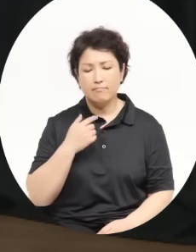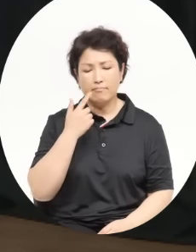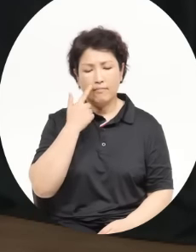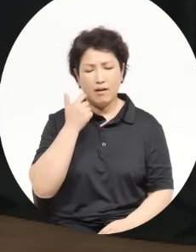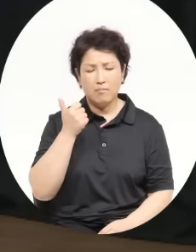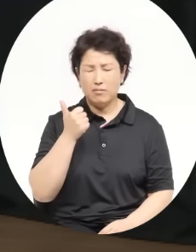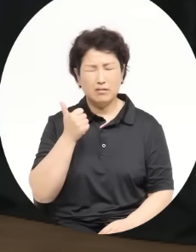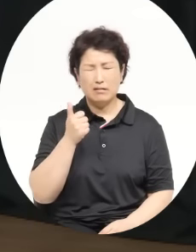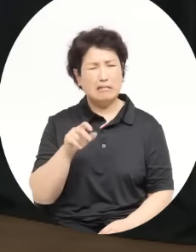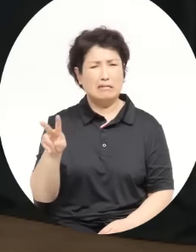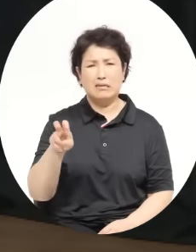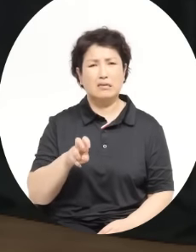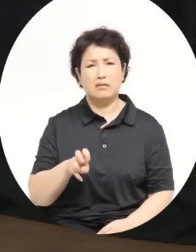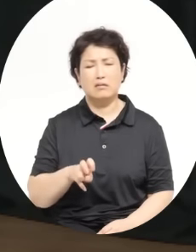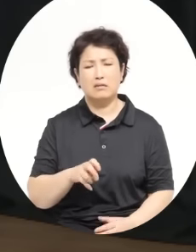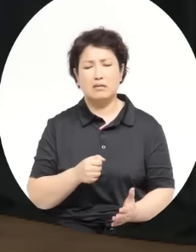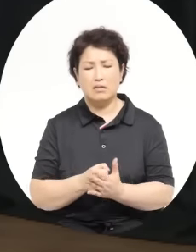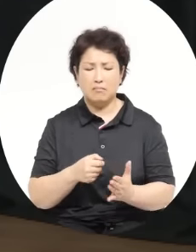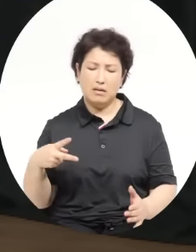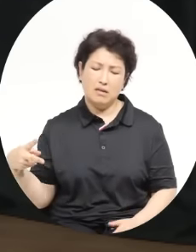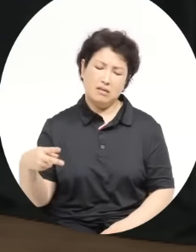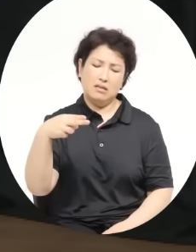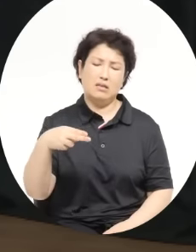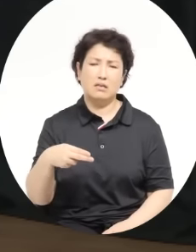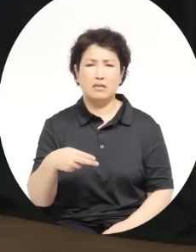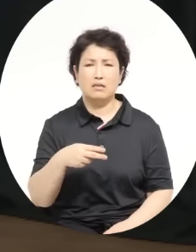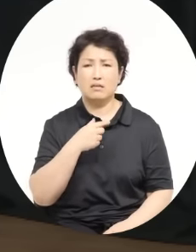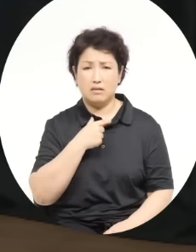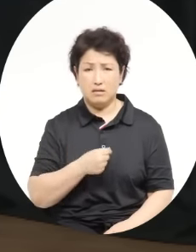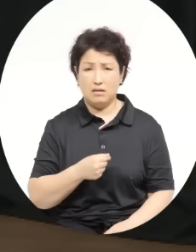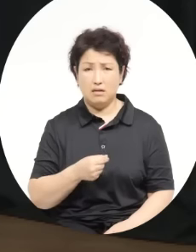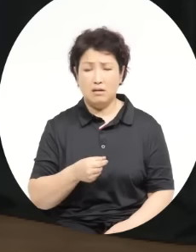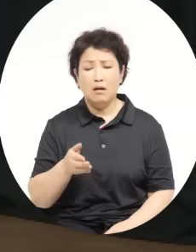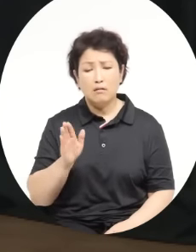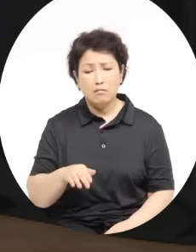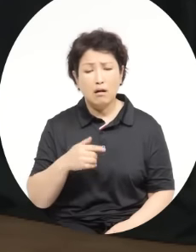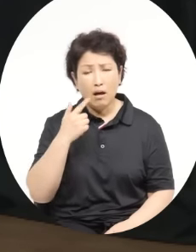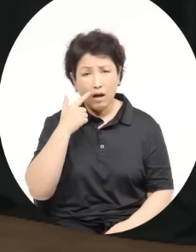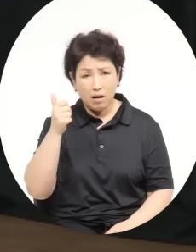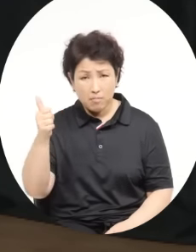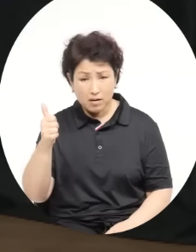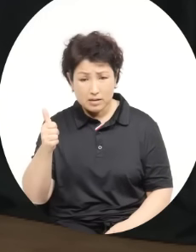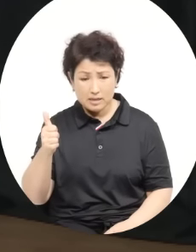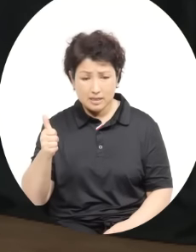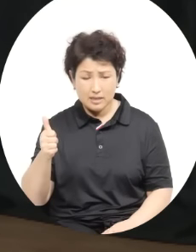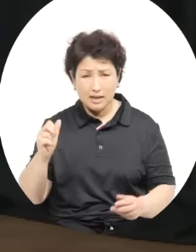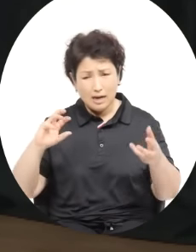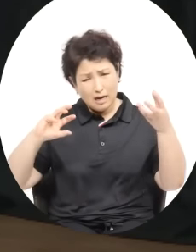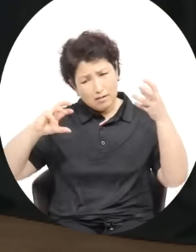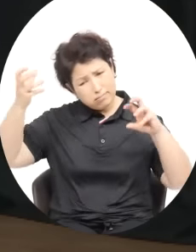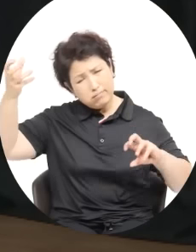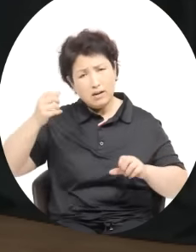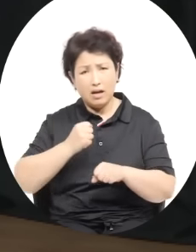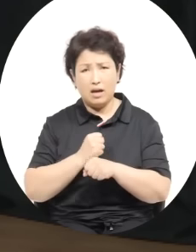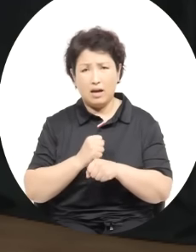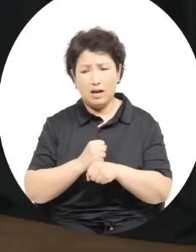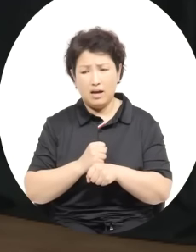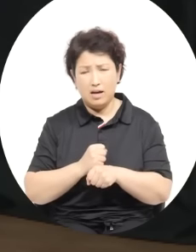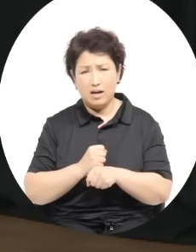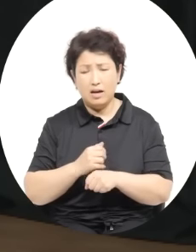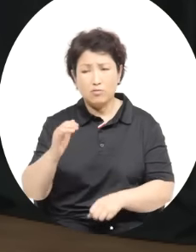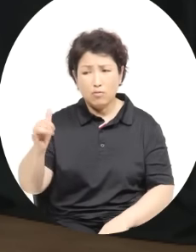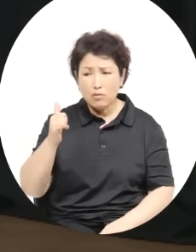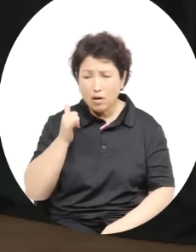저는 아버지가 너무 싫습니다. 그래서 연을 끊고 싶어요. 근데 아버지는 도발대발하며 가끔씩 전화를